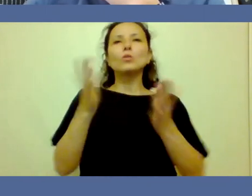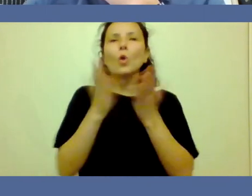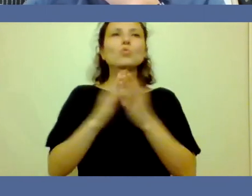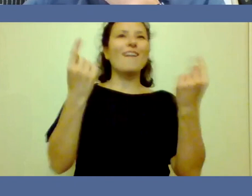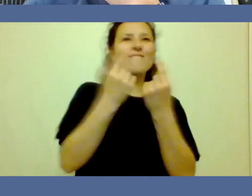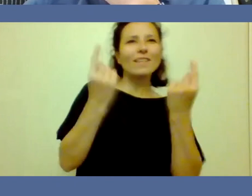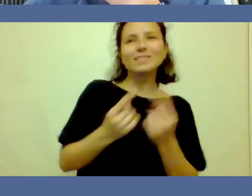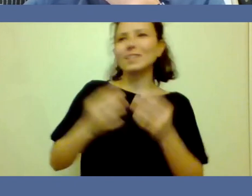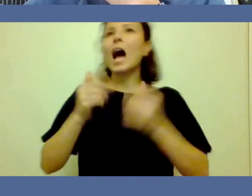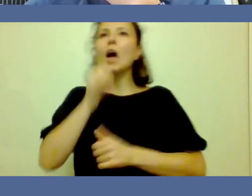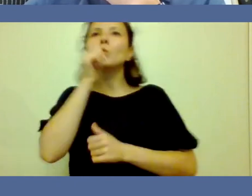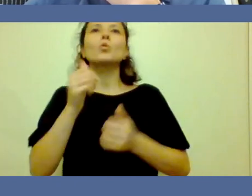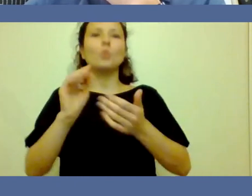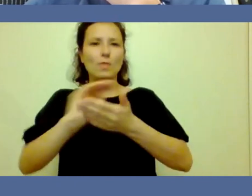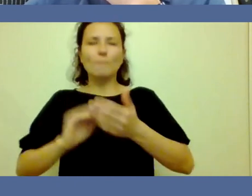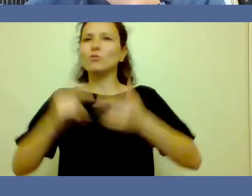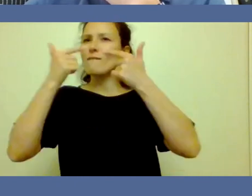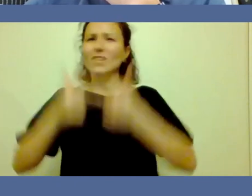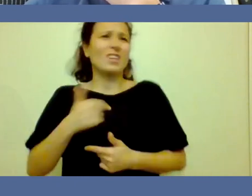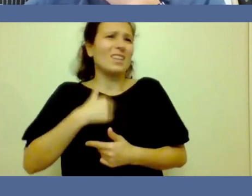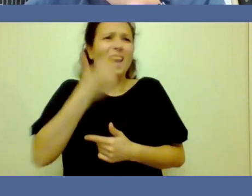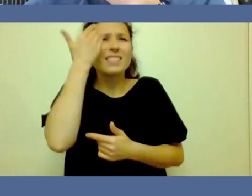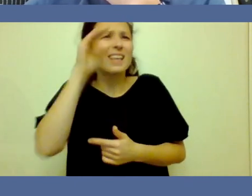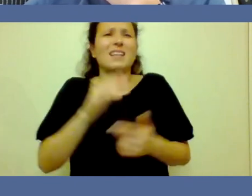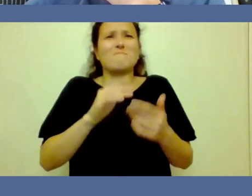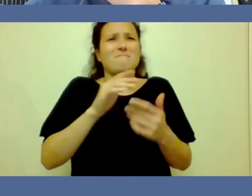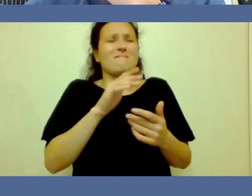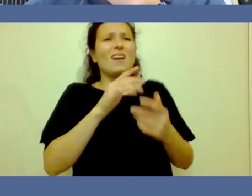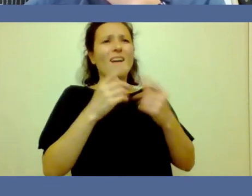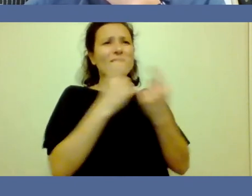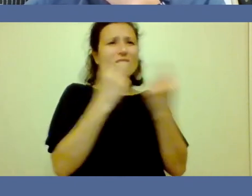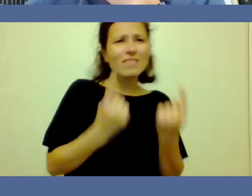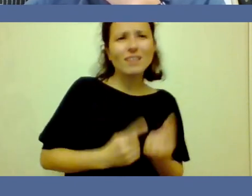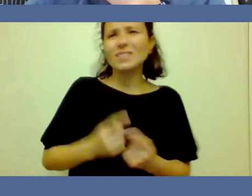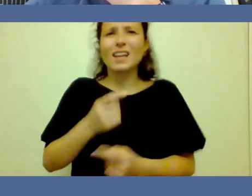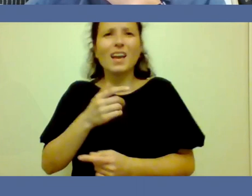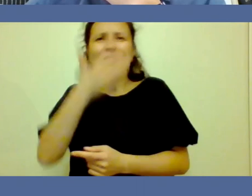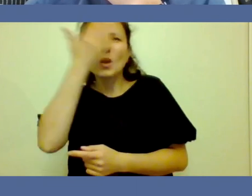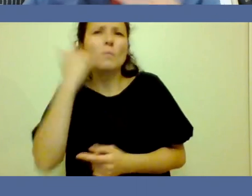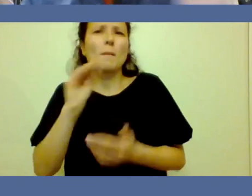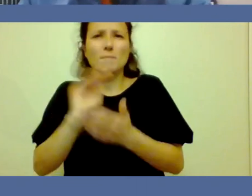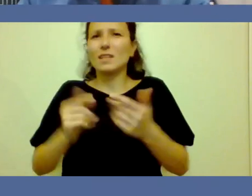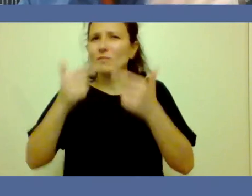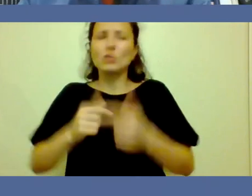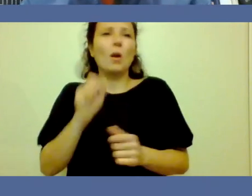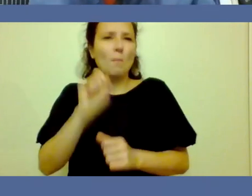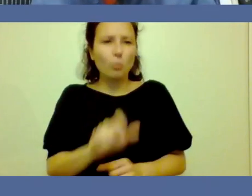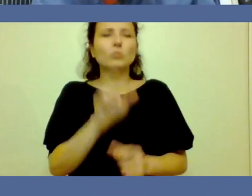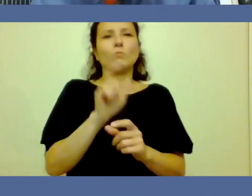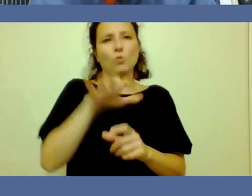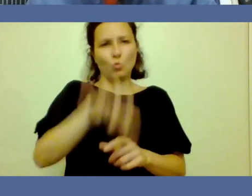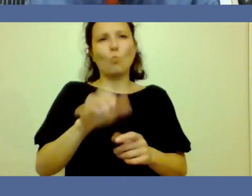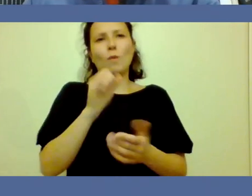ja nie znam się na fantastyce, nie umiem pisać wierszy, są pewne rzeczy, których nie umiem i zdaję sobie z tego sprawę.